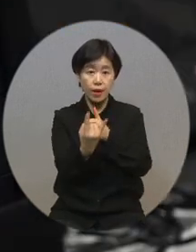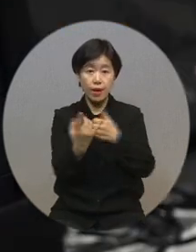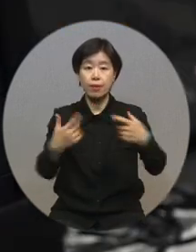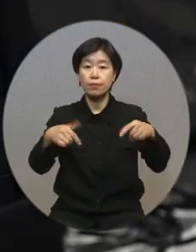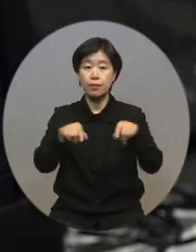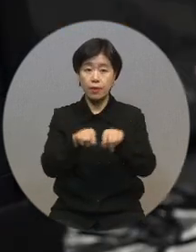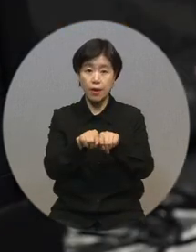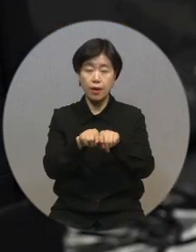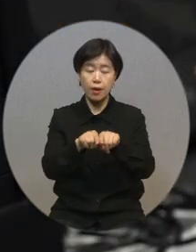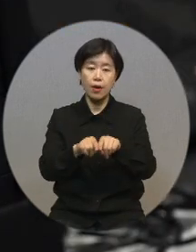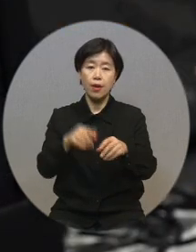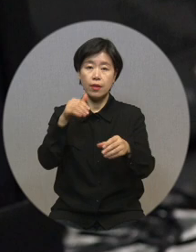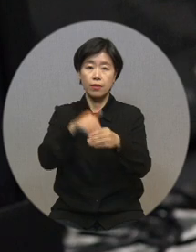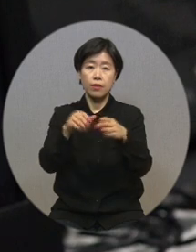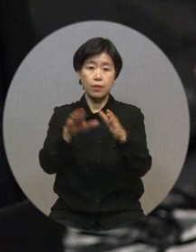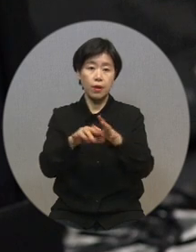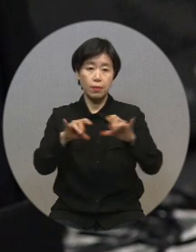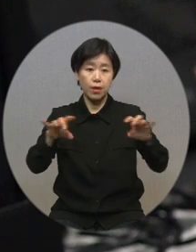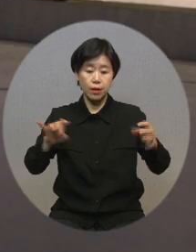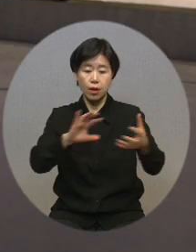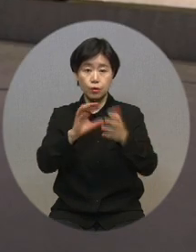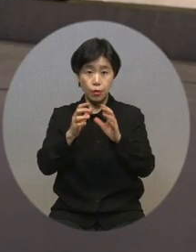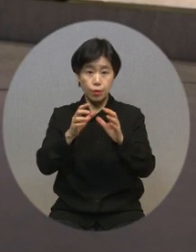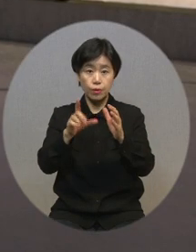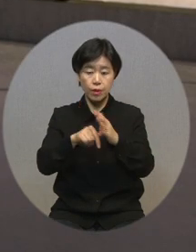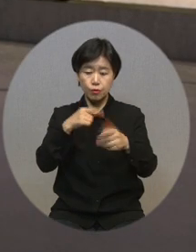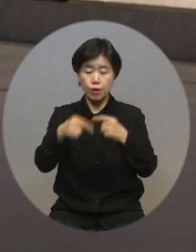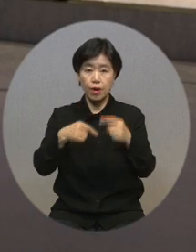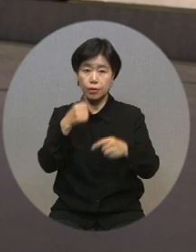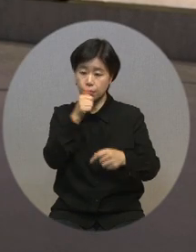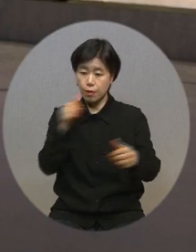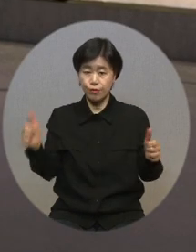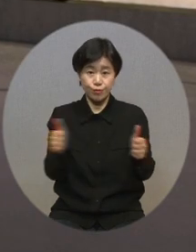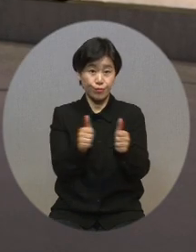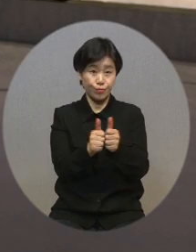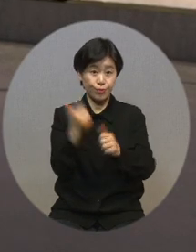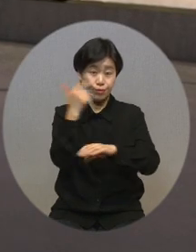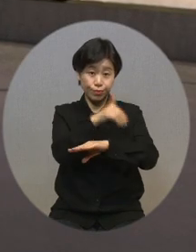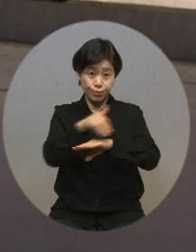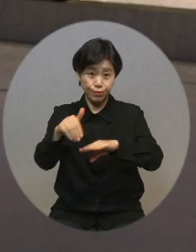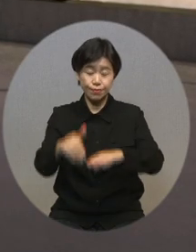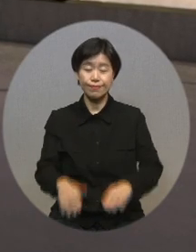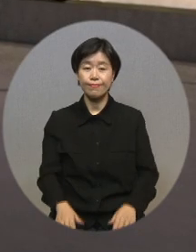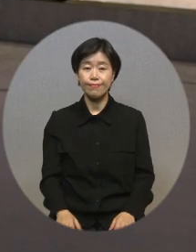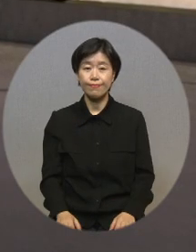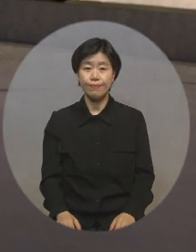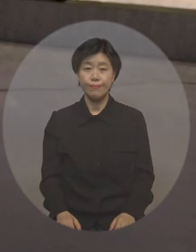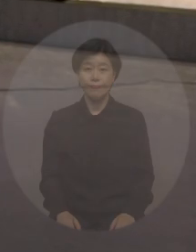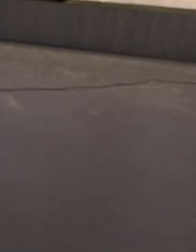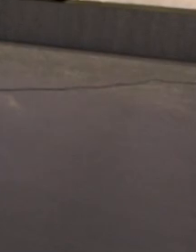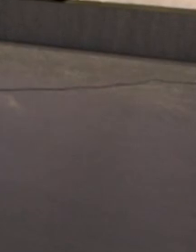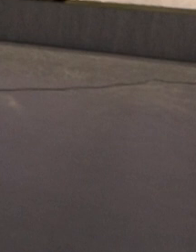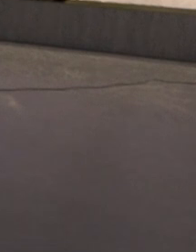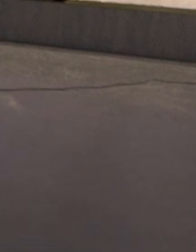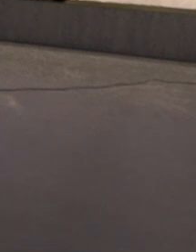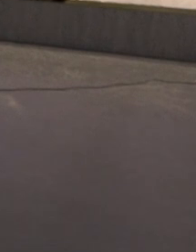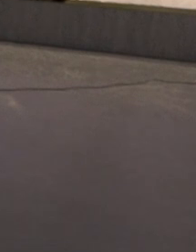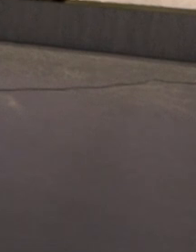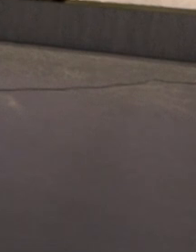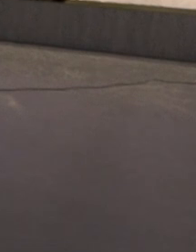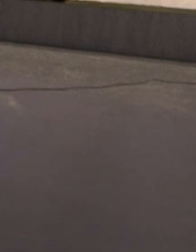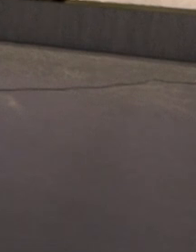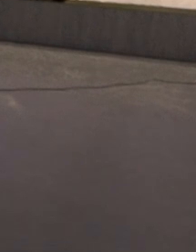선거토론 수통 방송 힘쓸입니다 복지뉴스 은입니다 기호 3번